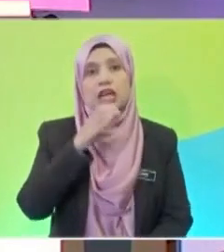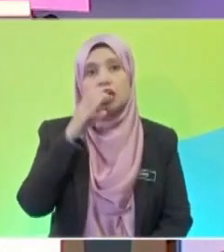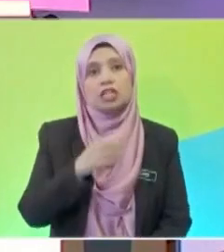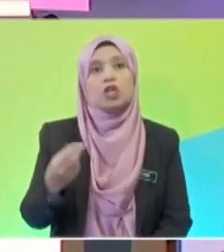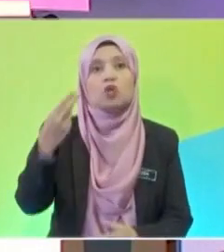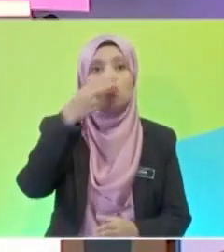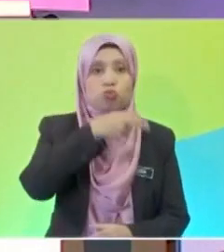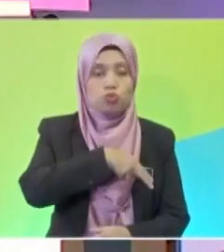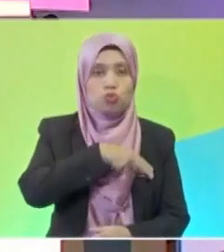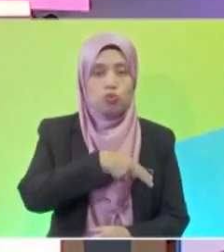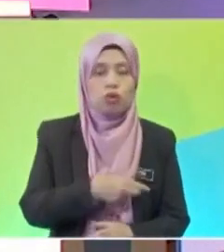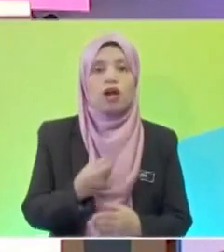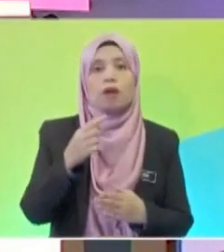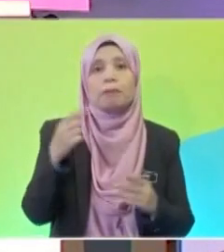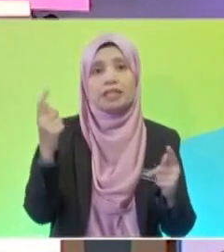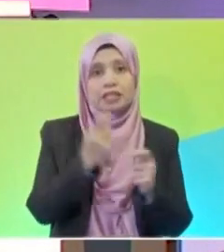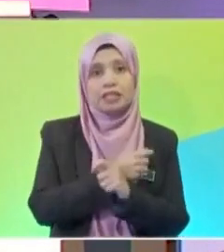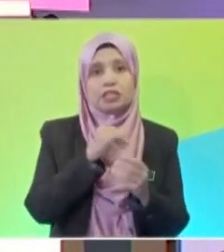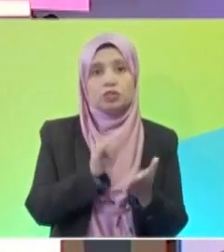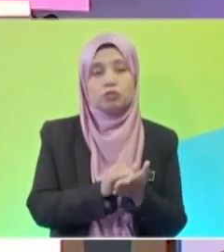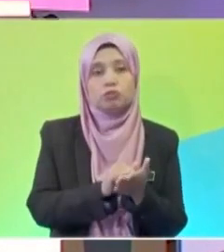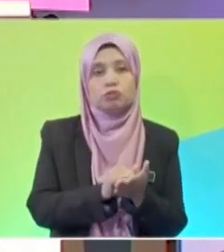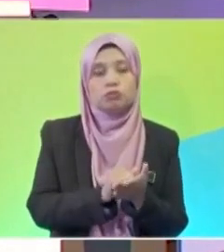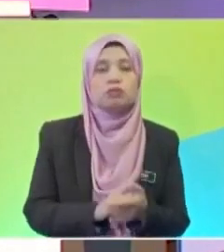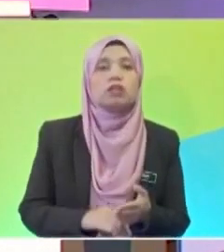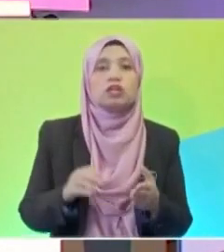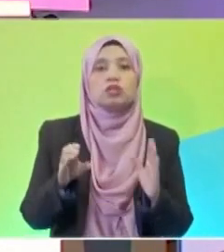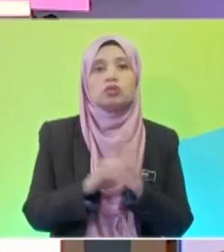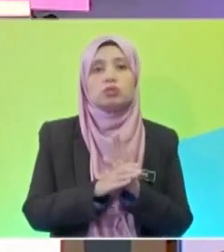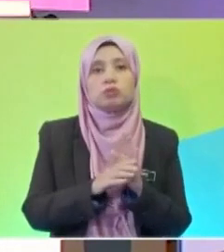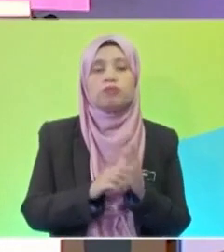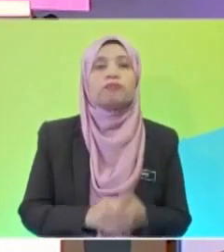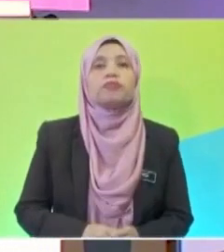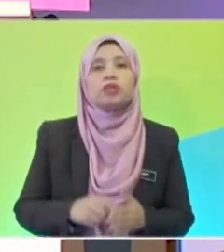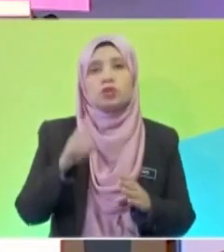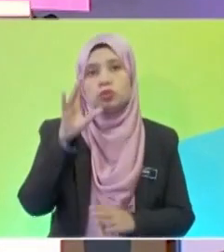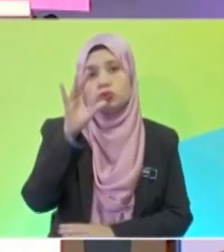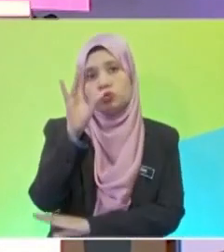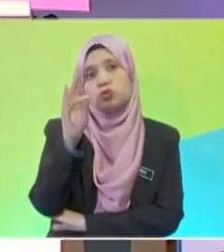buat pelarasan di mana kita akan letak dalam, kita akan kira. Okey, ini cikgu kira untuk kamu. Baik.